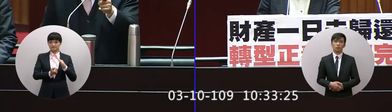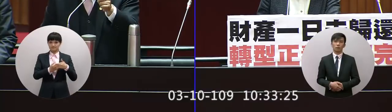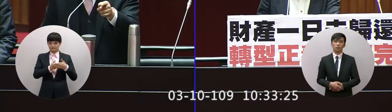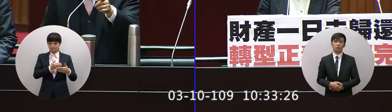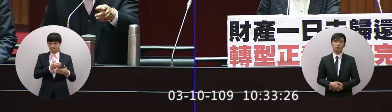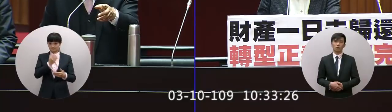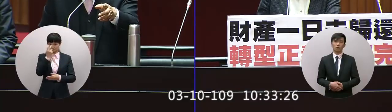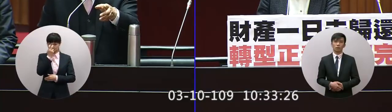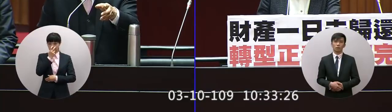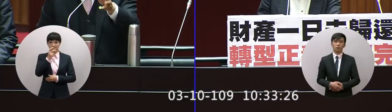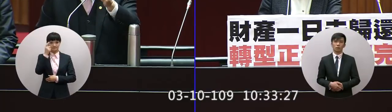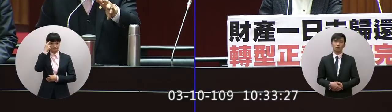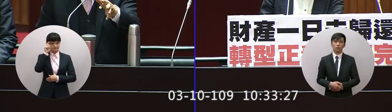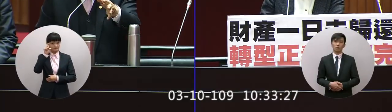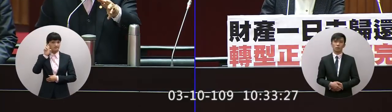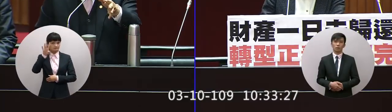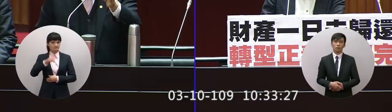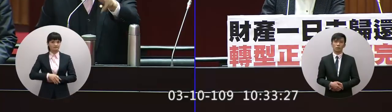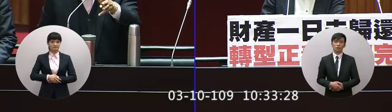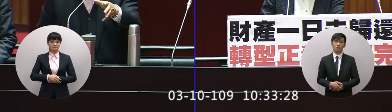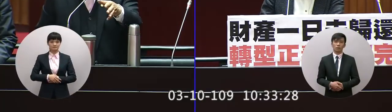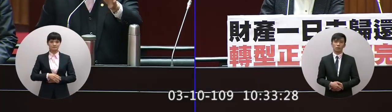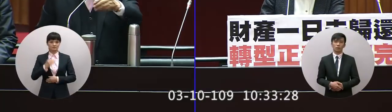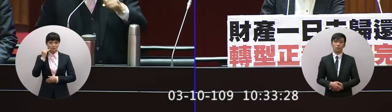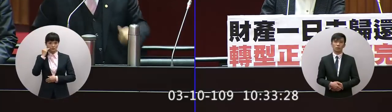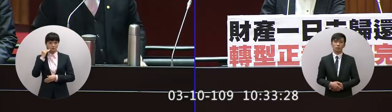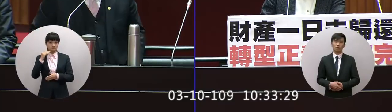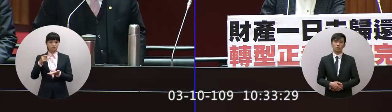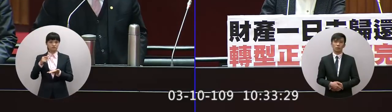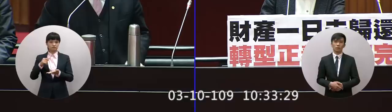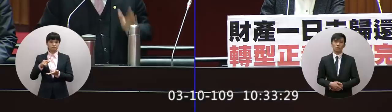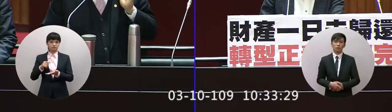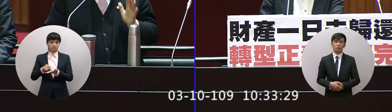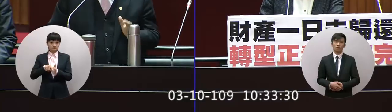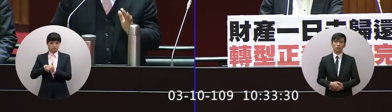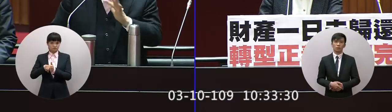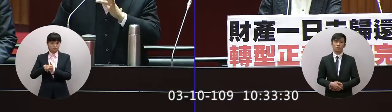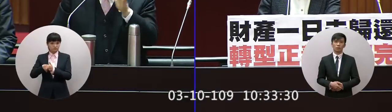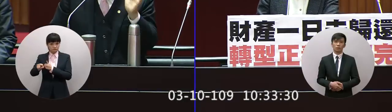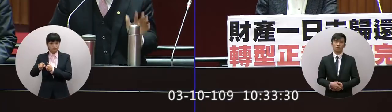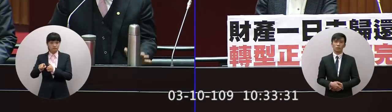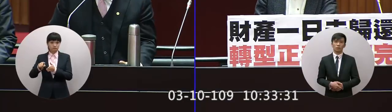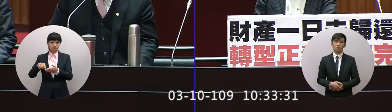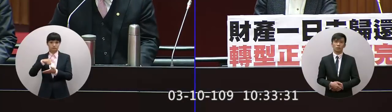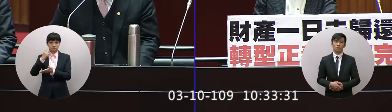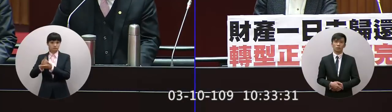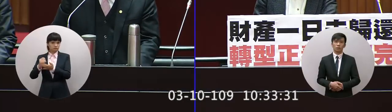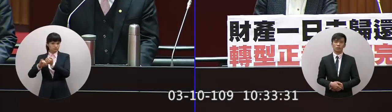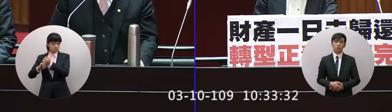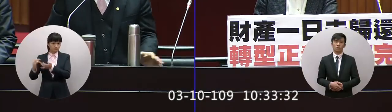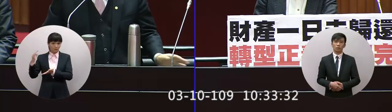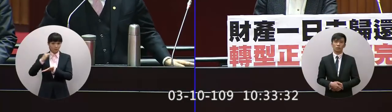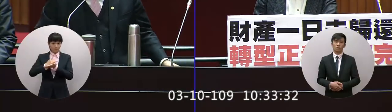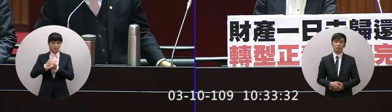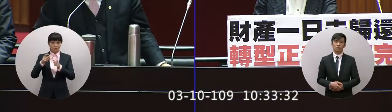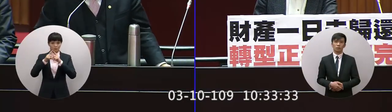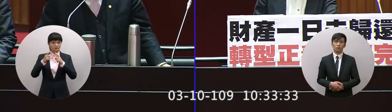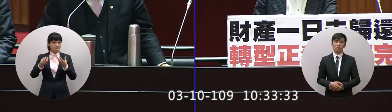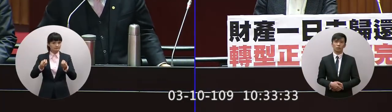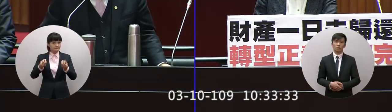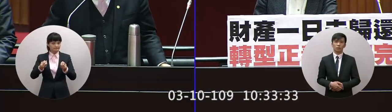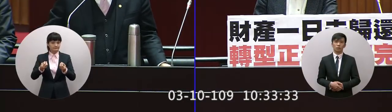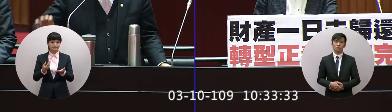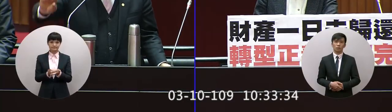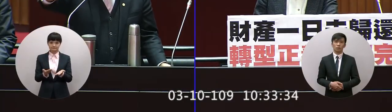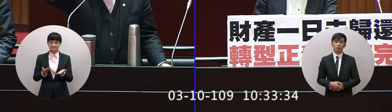还非专机，包机，专机不能回来，等等，都有各有处理。所以如果这样的